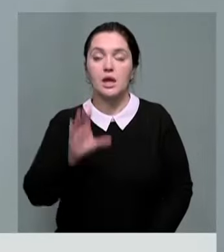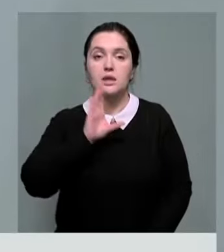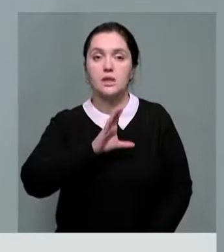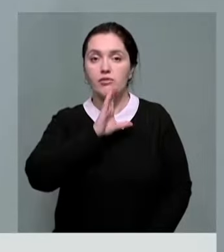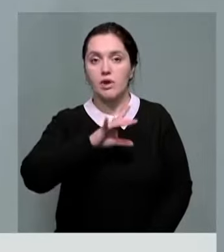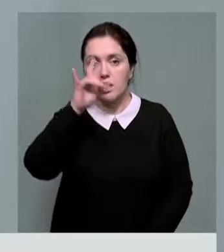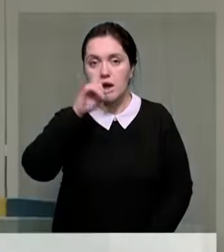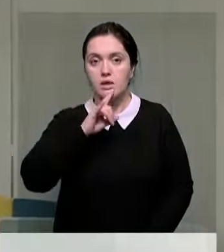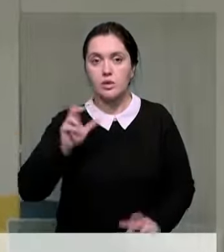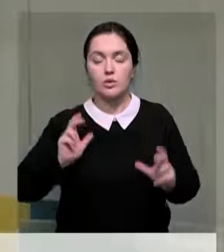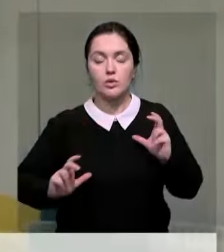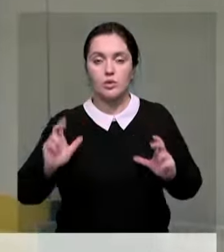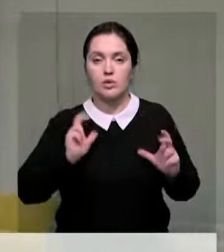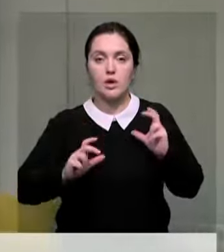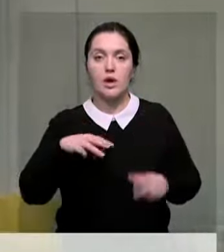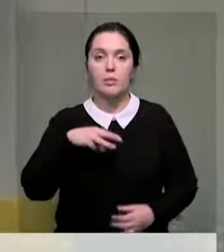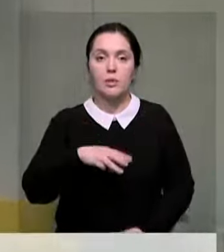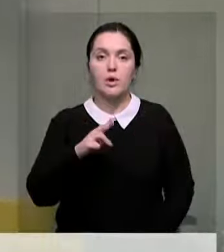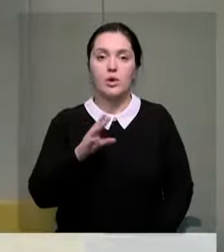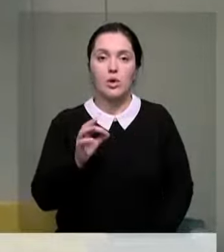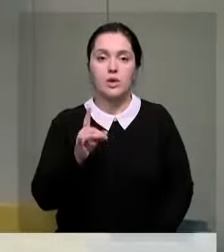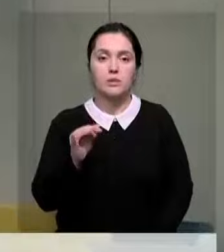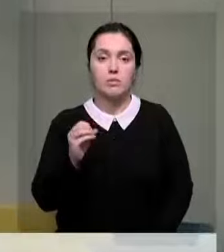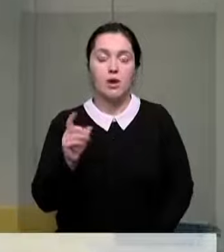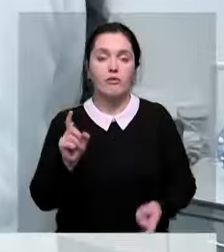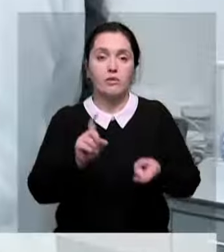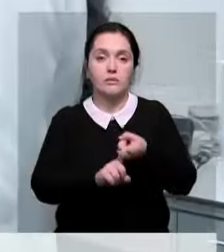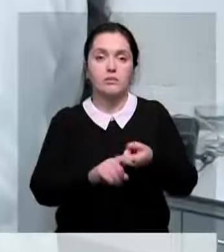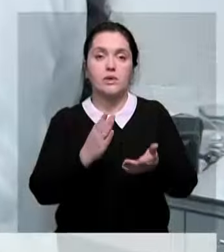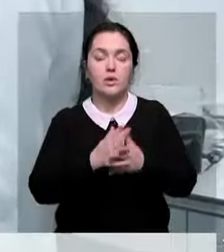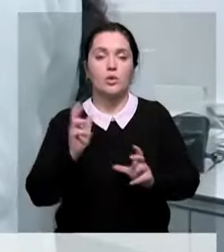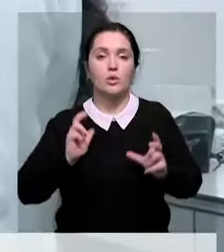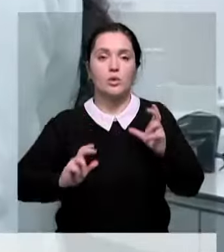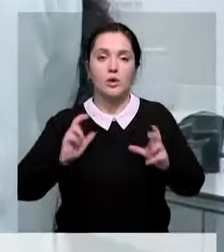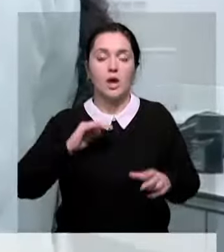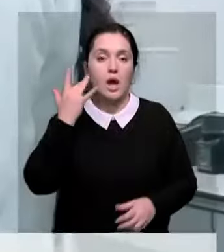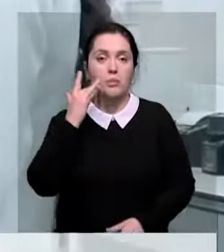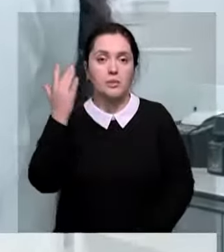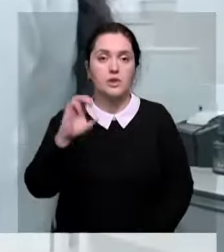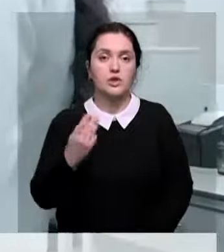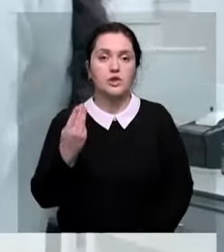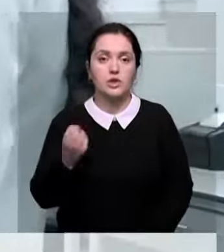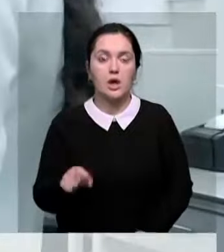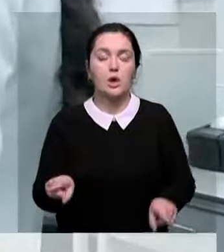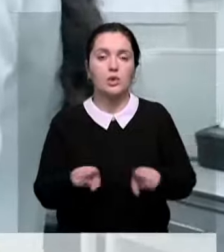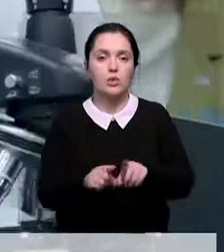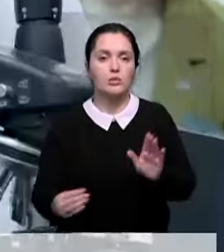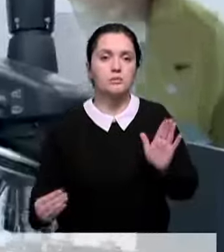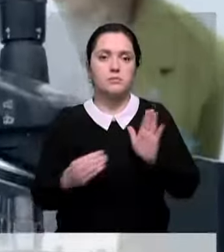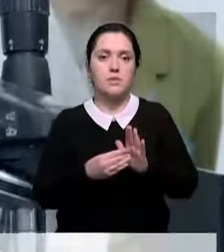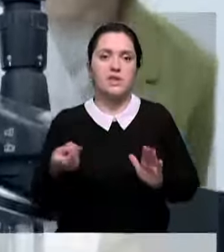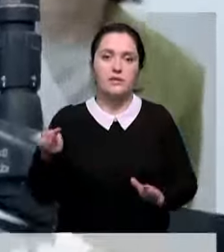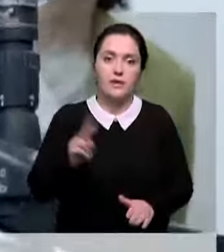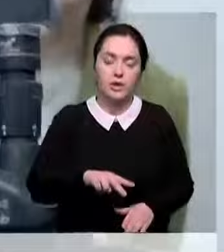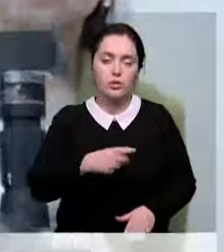Североказахстанский университет имени Манаша Кузыбаева установил партнерские отношения с университетом Аризоны в США, а также внедрил систему двойного